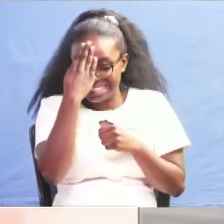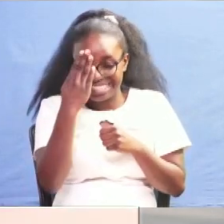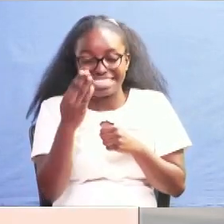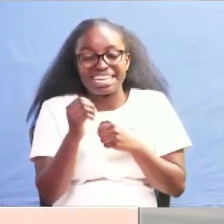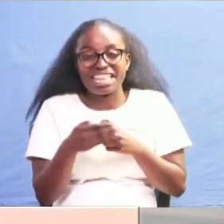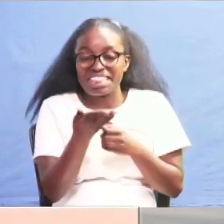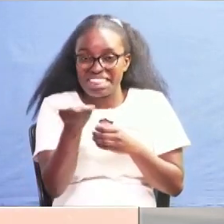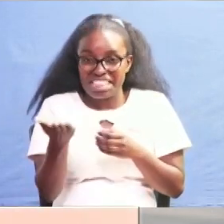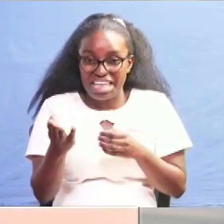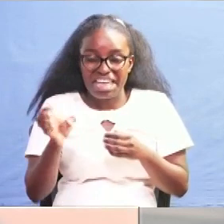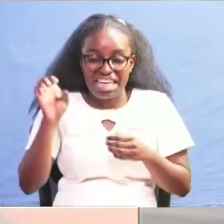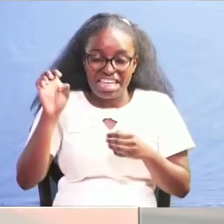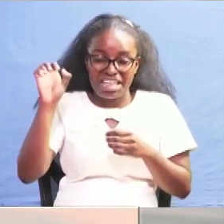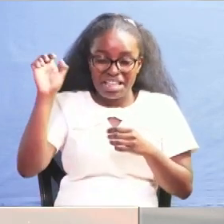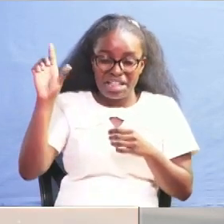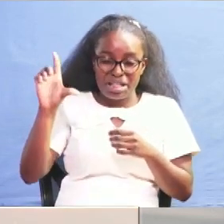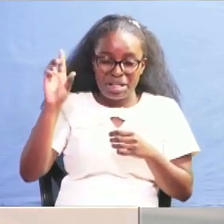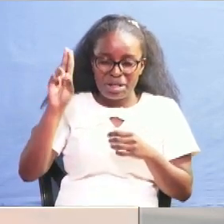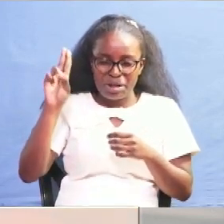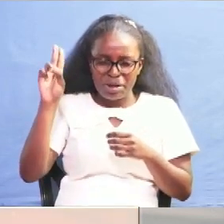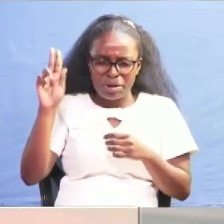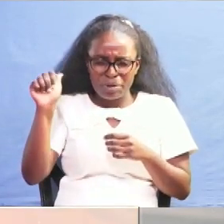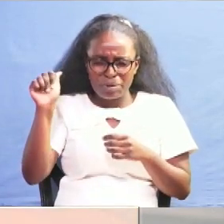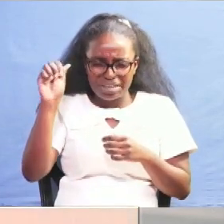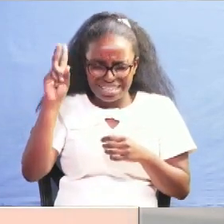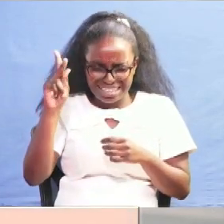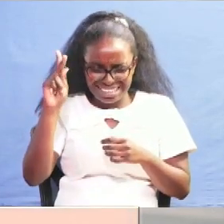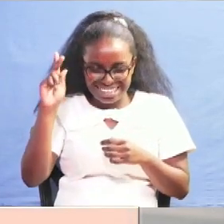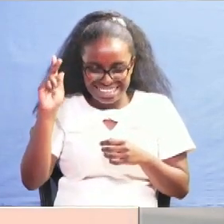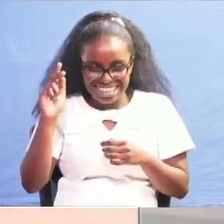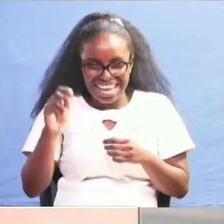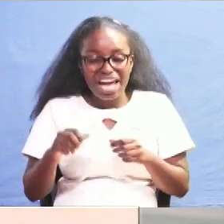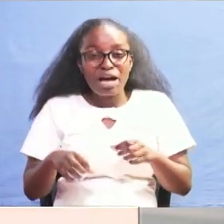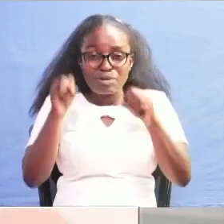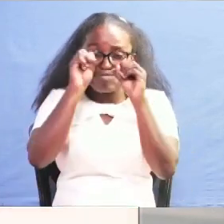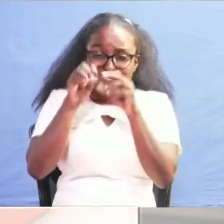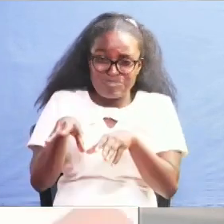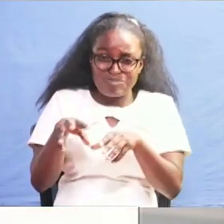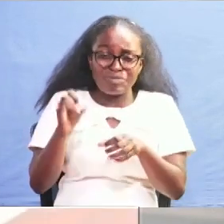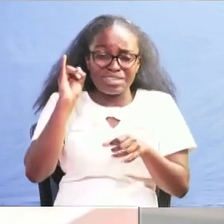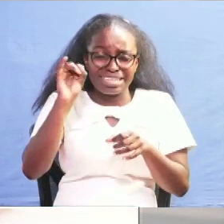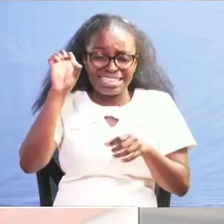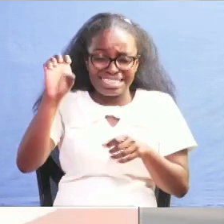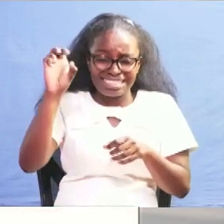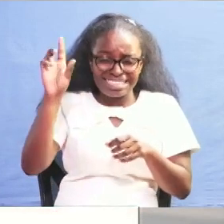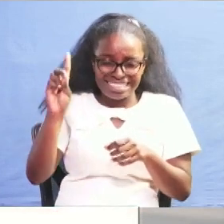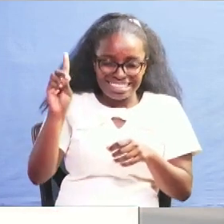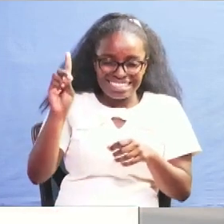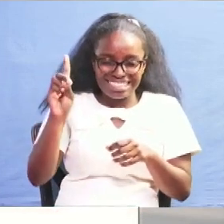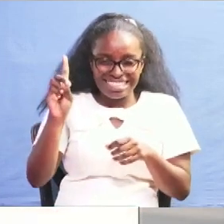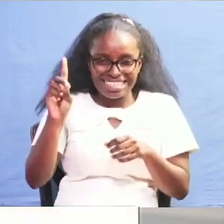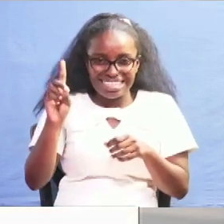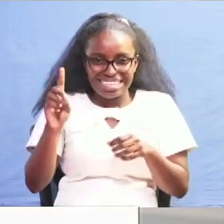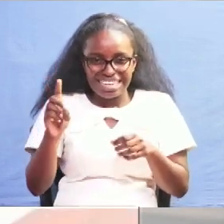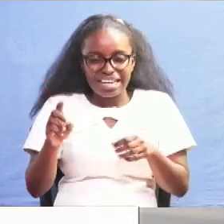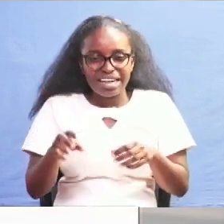wa Elwak, kaunti ya Mandera, ulisababishwa na kifaa cha mlipuko almaarufu IED kilichowekwa kwenye mkokoteni